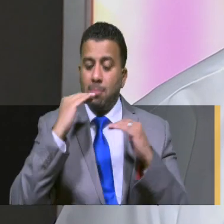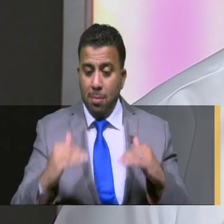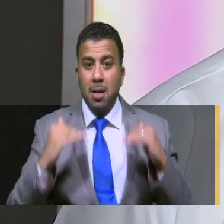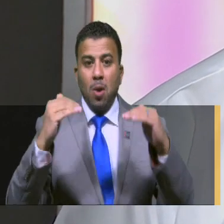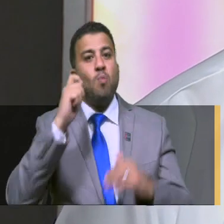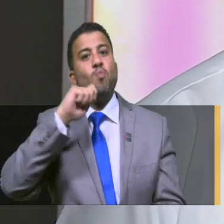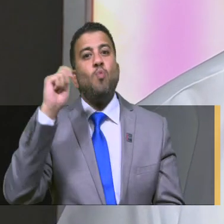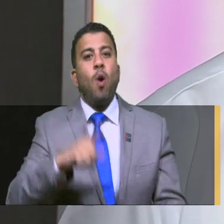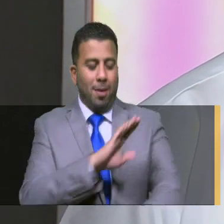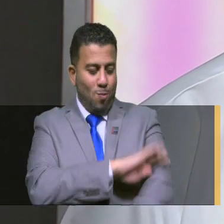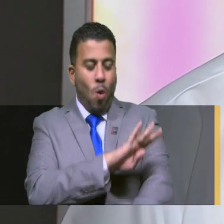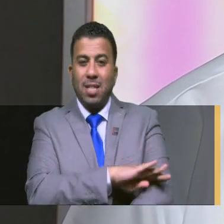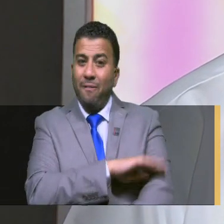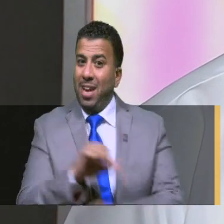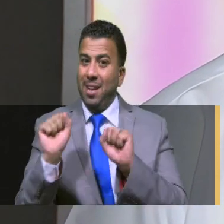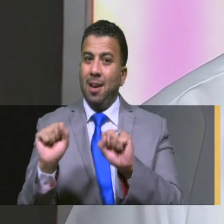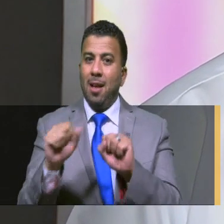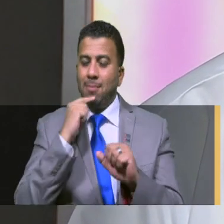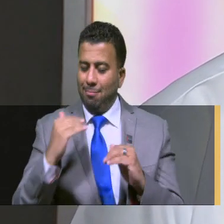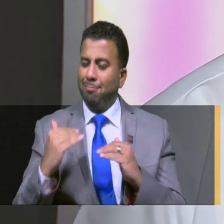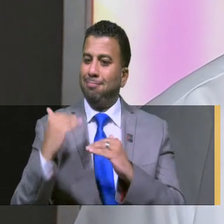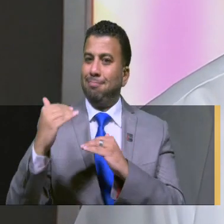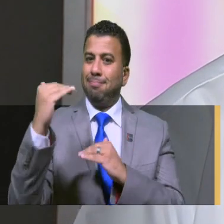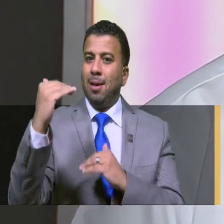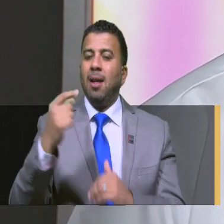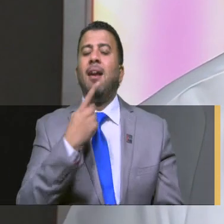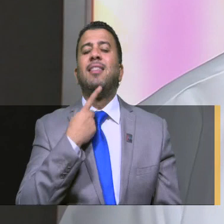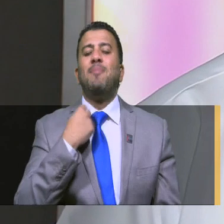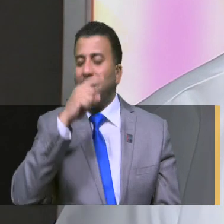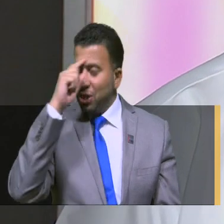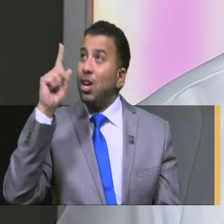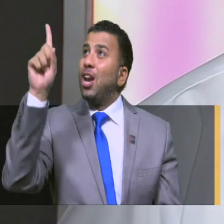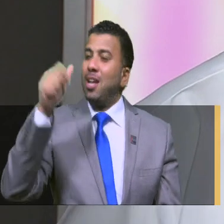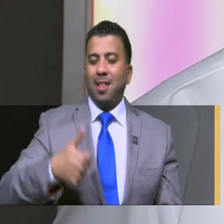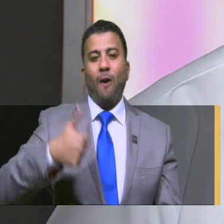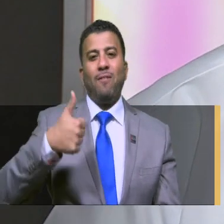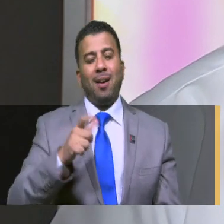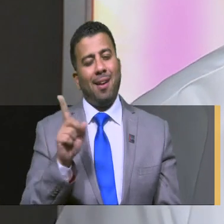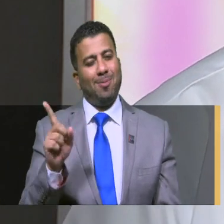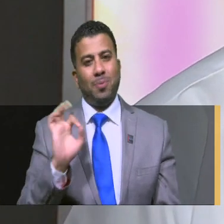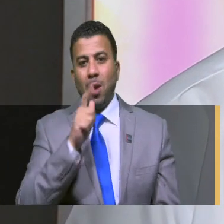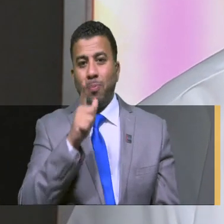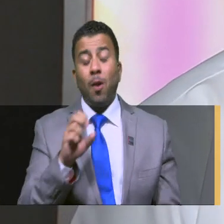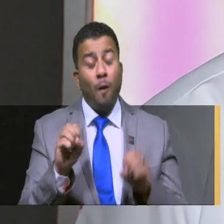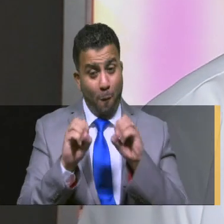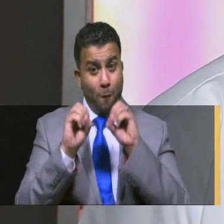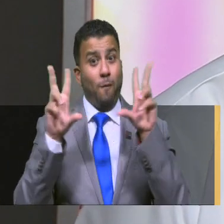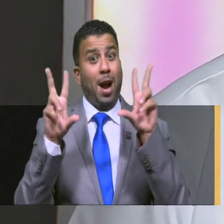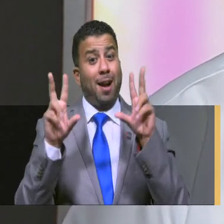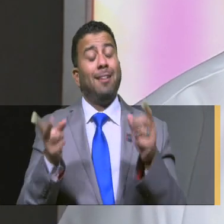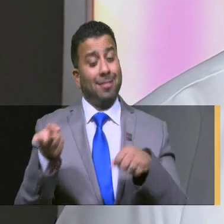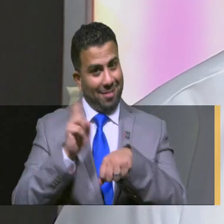لأبنائهم والموظفين ولدرجاتهم، نتمنى إن شاء الله التوفيق لهم. وأيضا كانت هناك مفاجأة أخرى